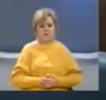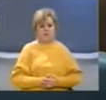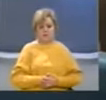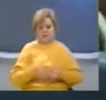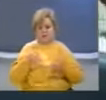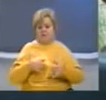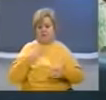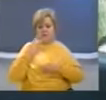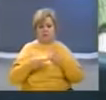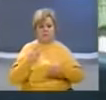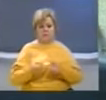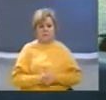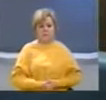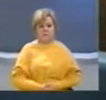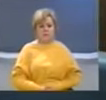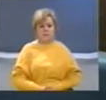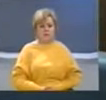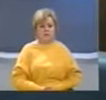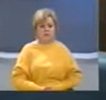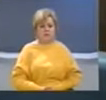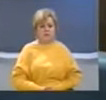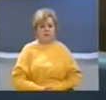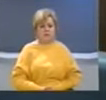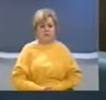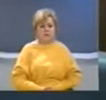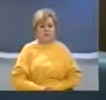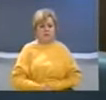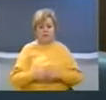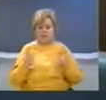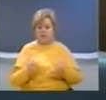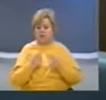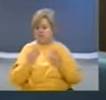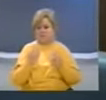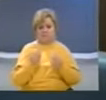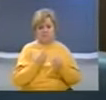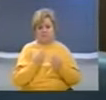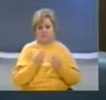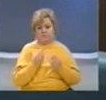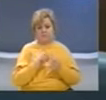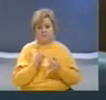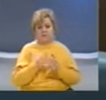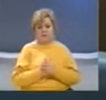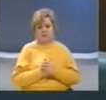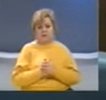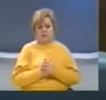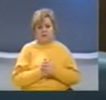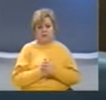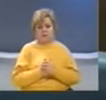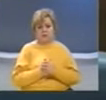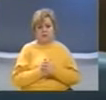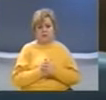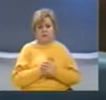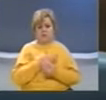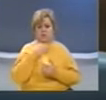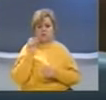tani aktualisht. Tani jemi para një situate jo fort lakmueshme, sigurisht në interferimin e shumë